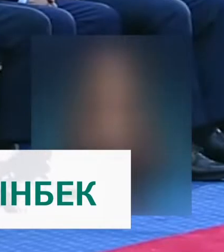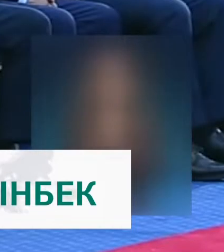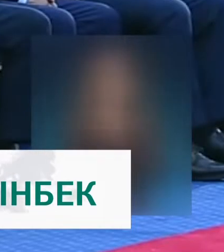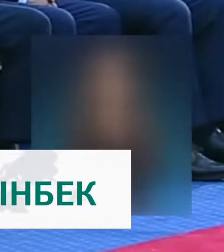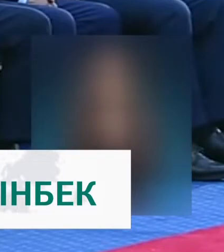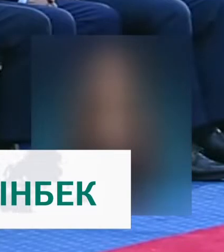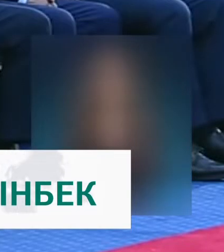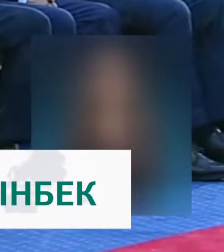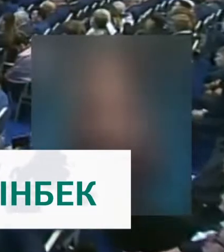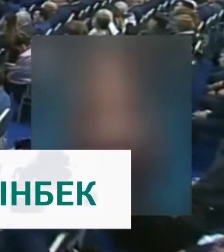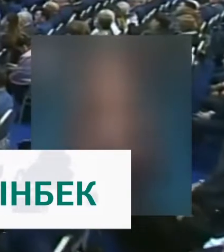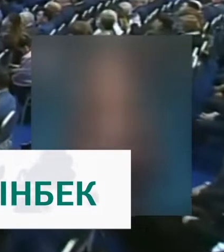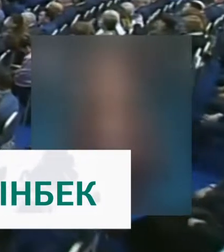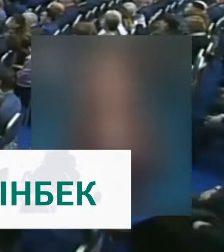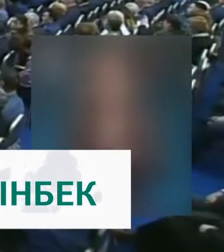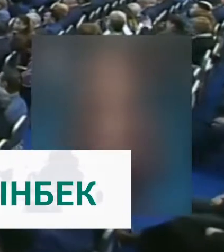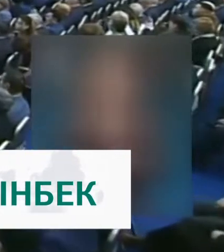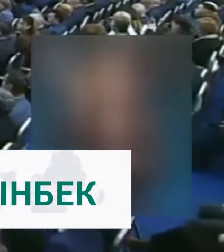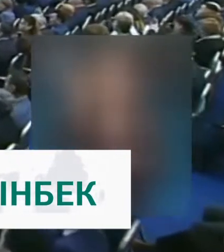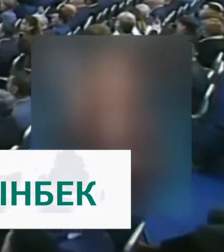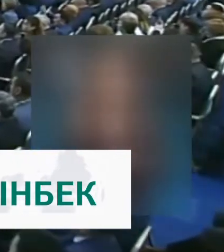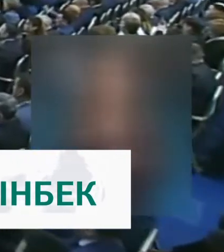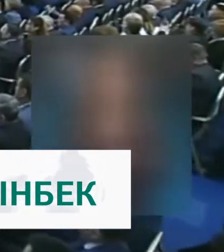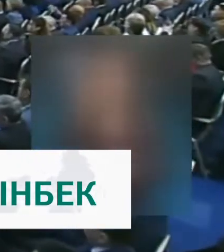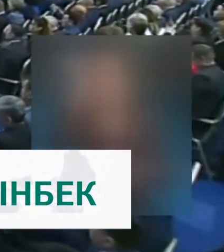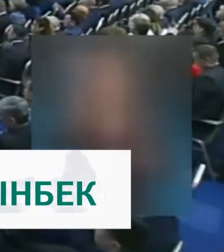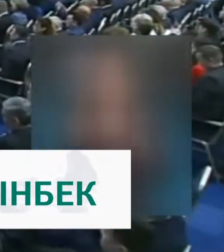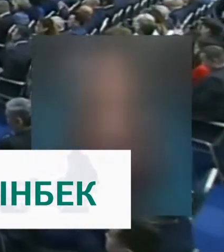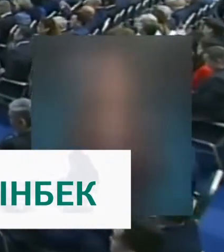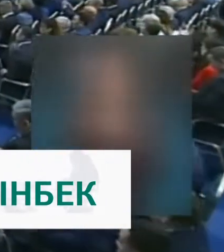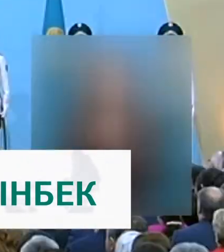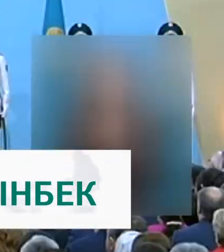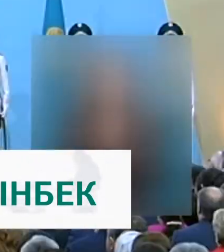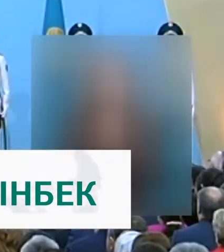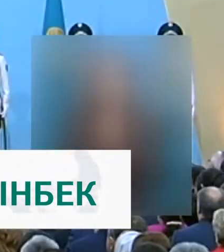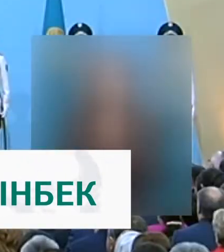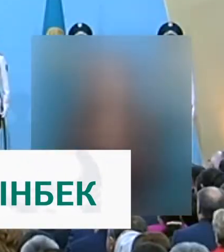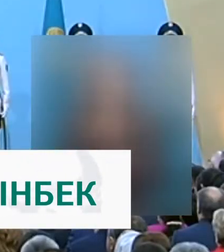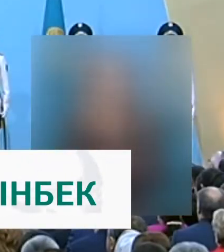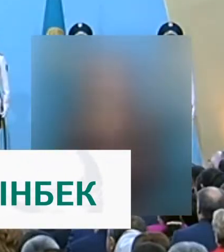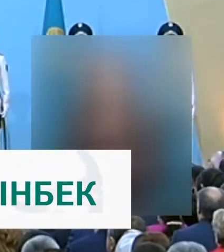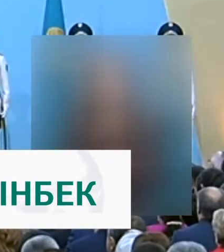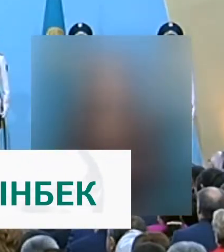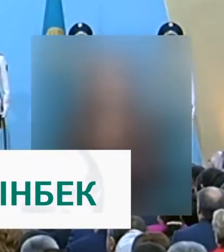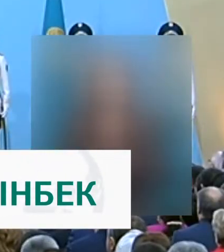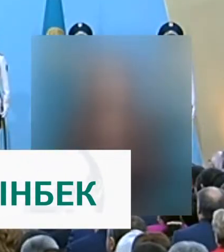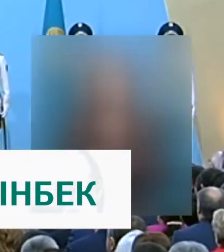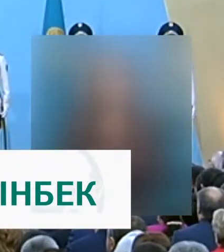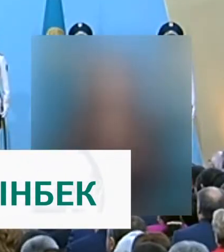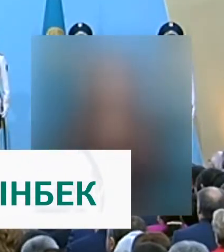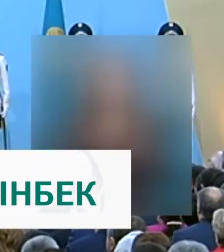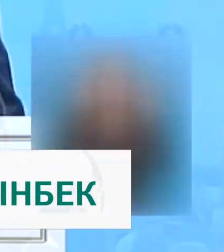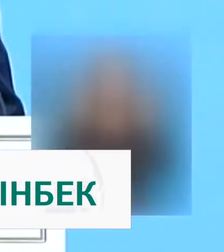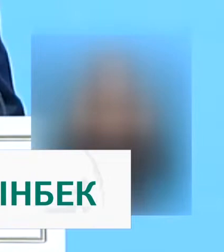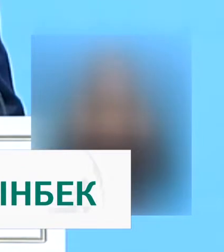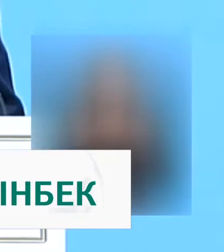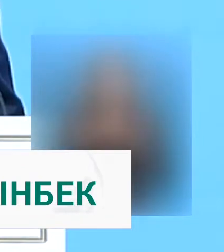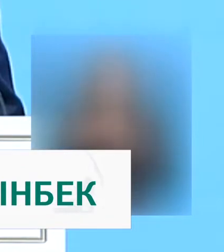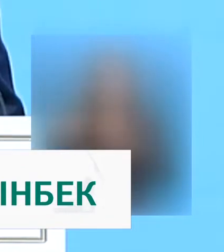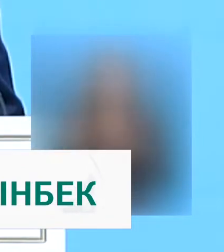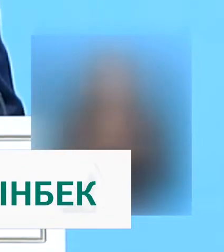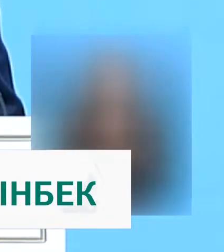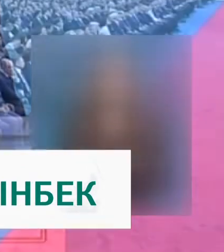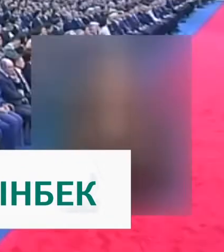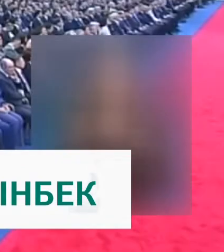жуығы ауылда тұрады. Сол себепті президент ауылды дамыту мәселесі туралы жарлыққа қол қоятынын мәлімдеді. Осы мақсатта үкіметке алдағы 5